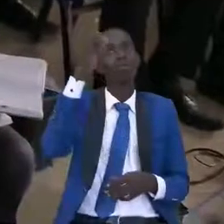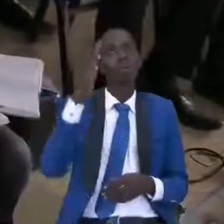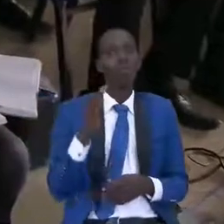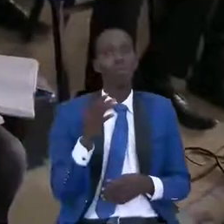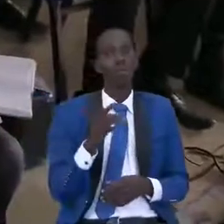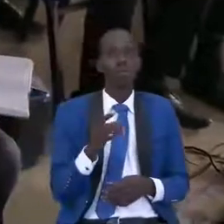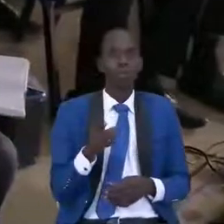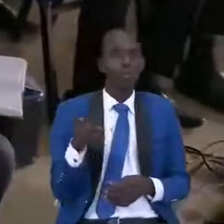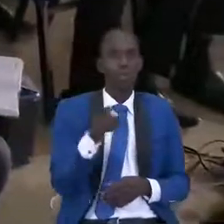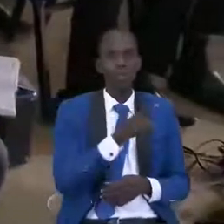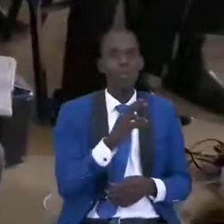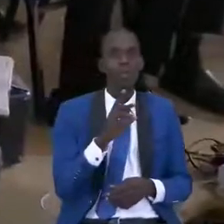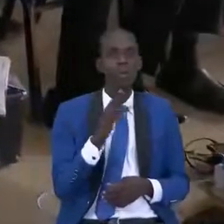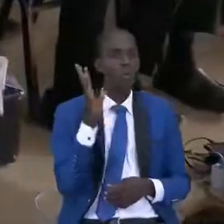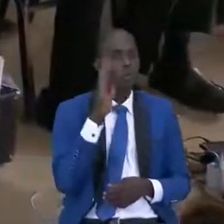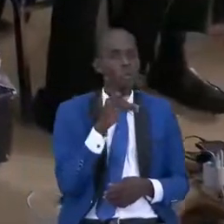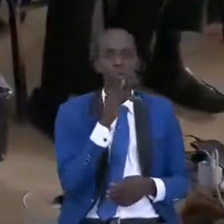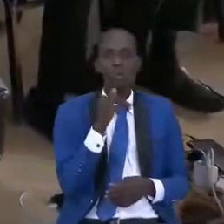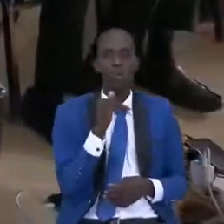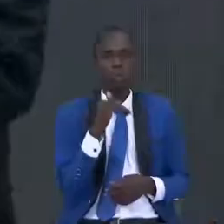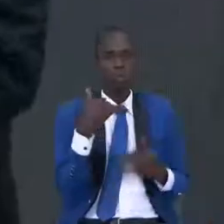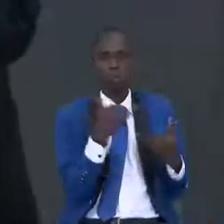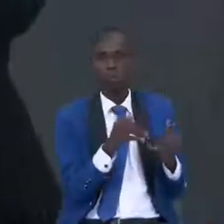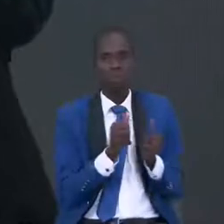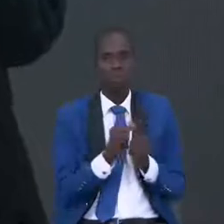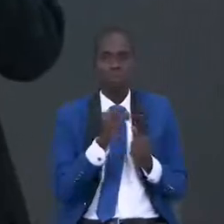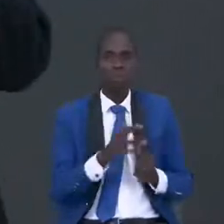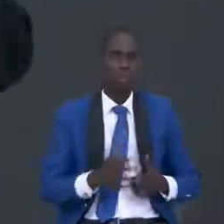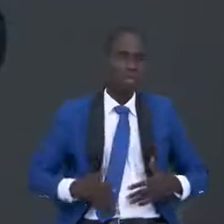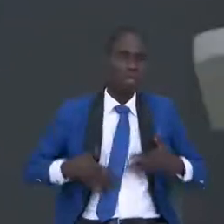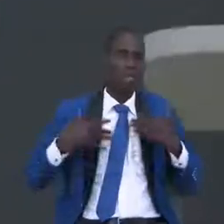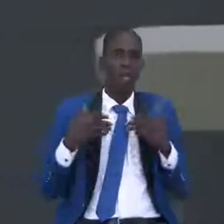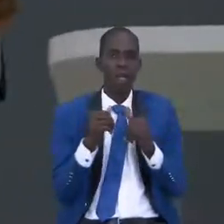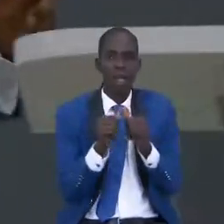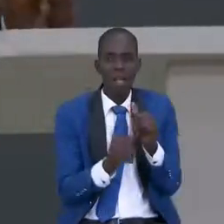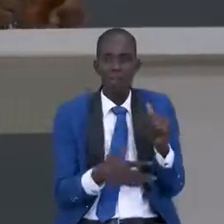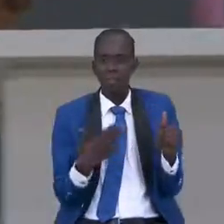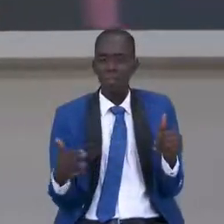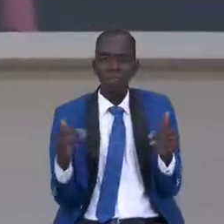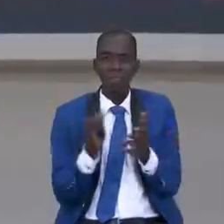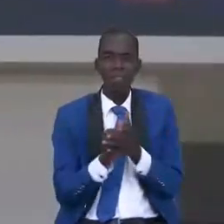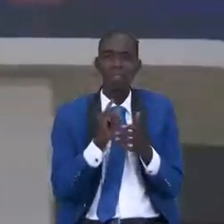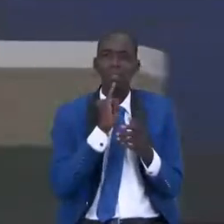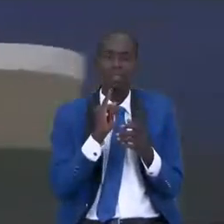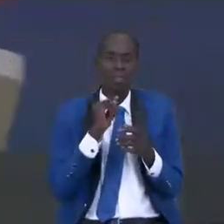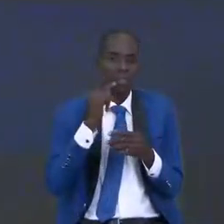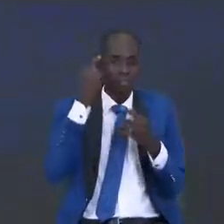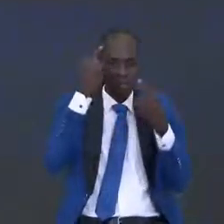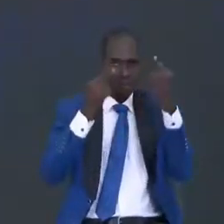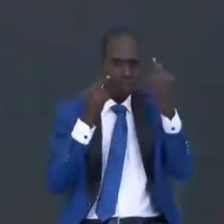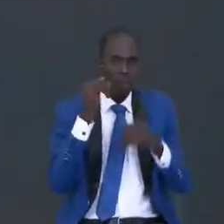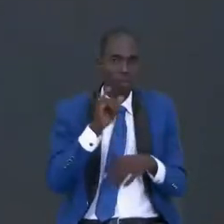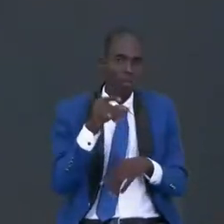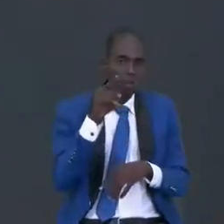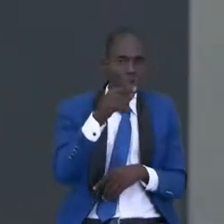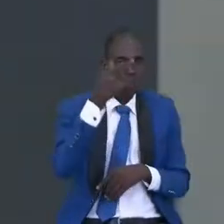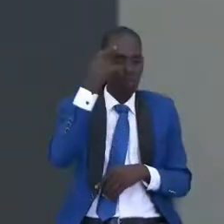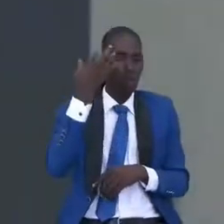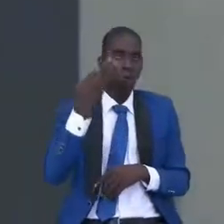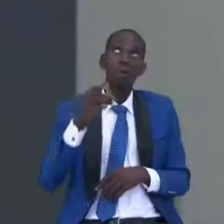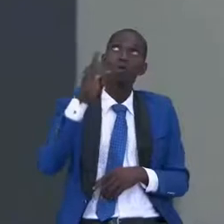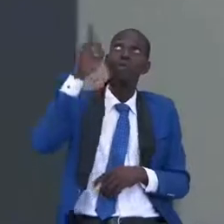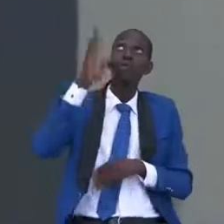Il ne va pas jouer avec ta vie. Il ne va pas s'amuser avec ta vie. Tout ce qui te concerne à cause de sa vocation sur